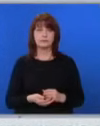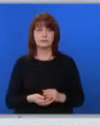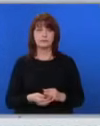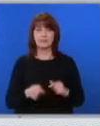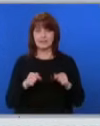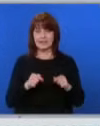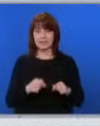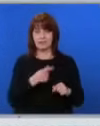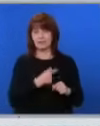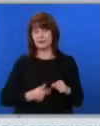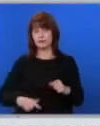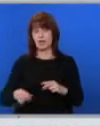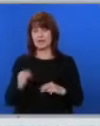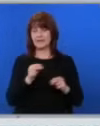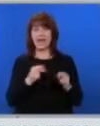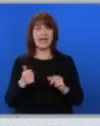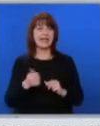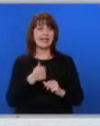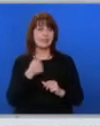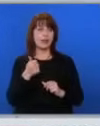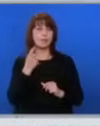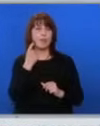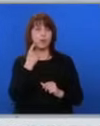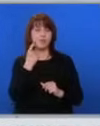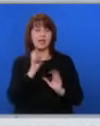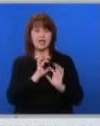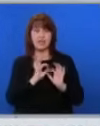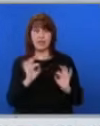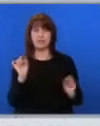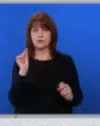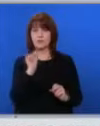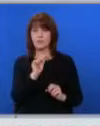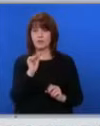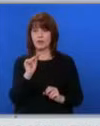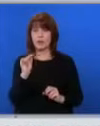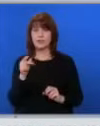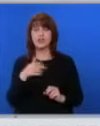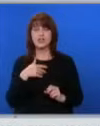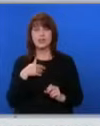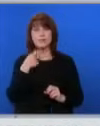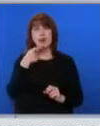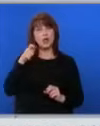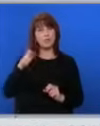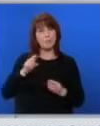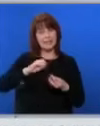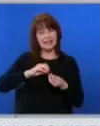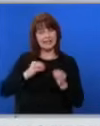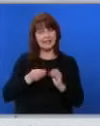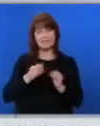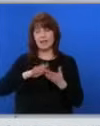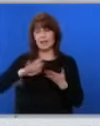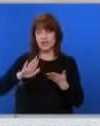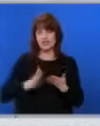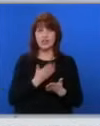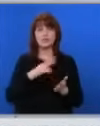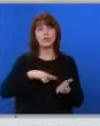На днешното национално съвещание лидерът на ГЕРБ Бойко Борисов ясно каза, че иска терминът сглобка да изчезне от политическия